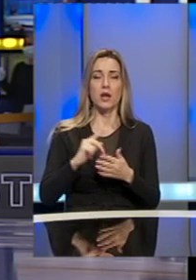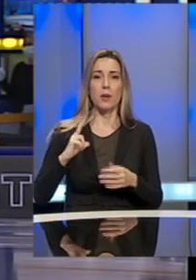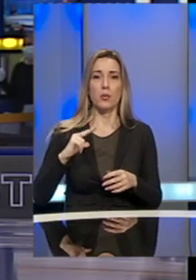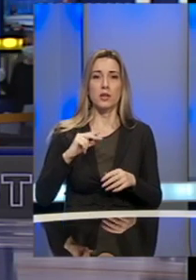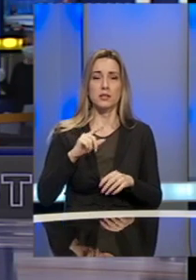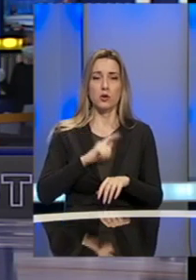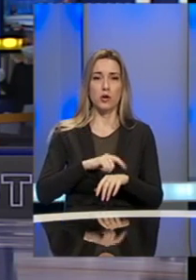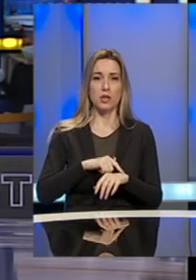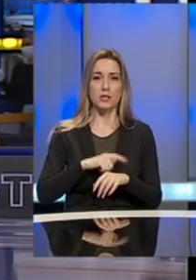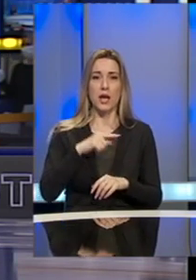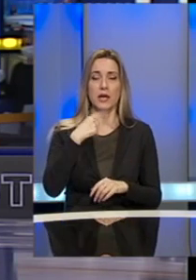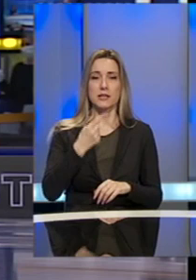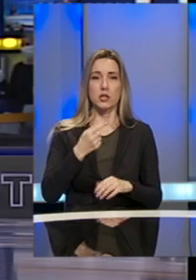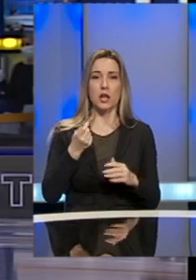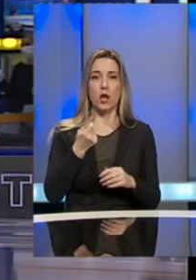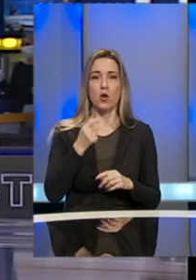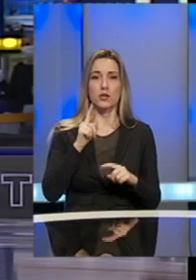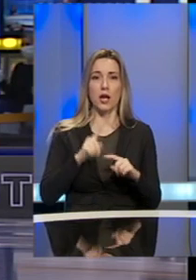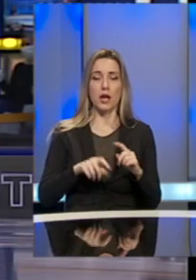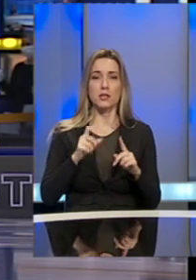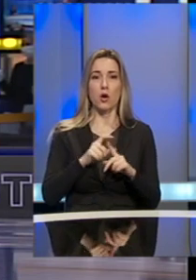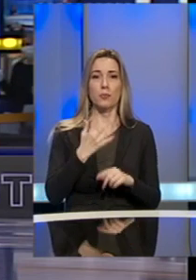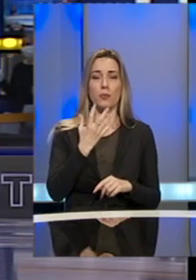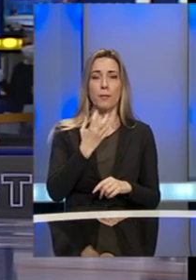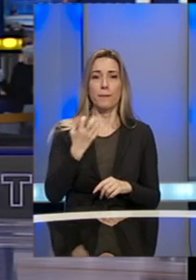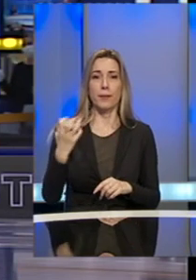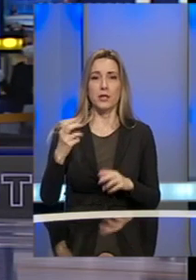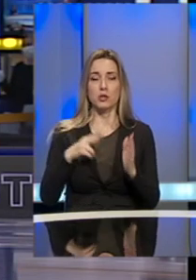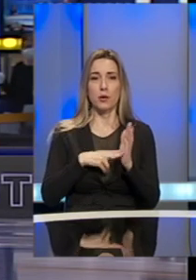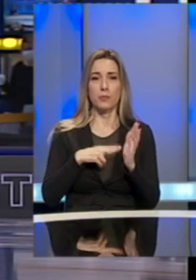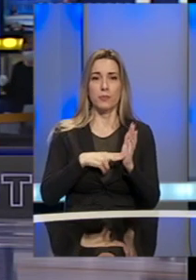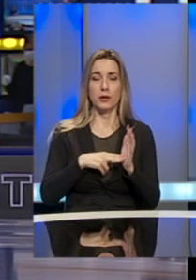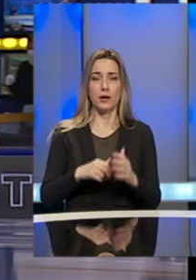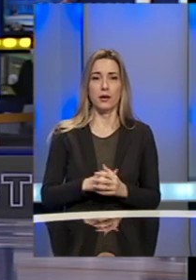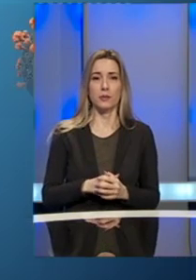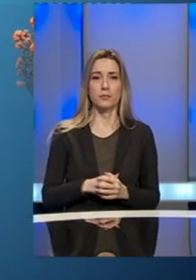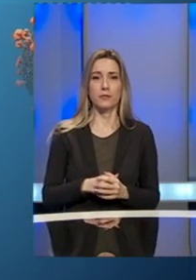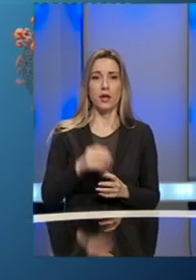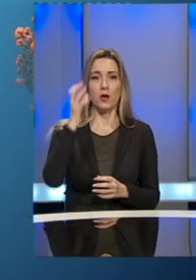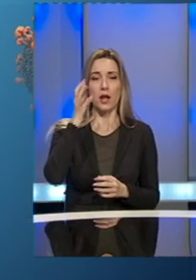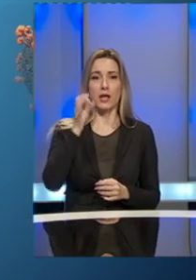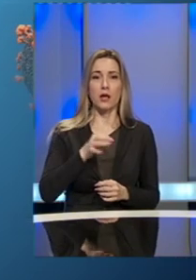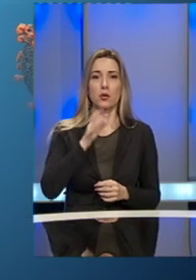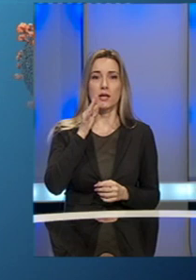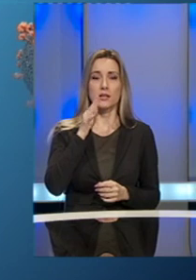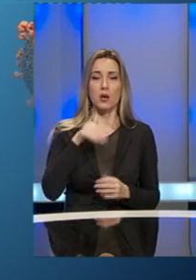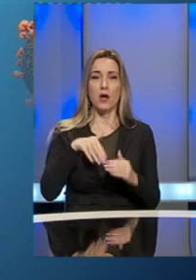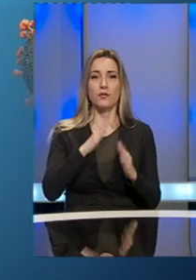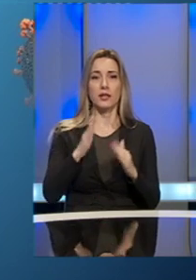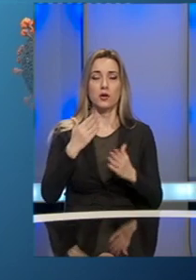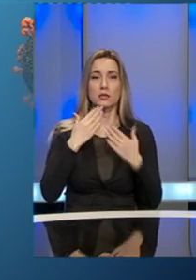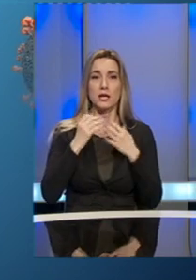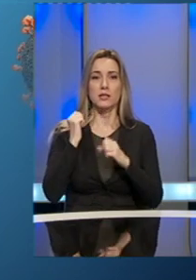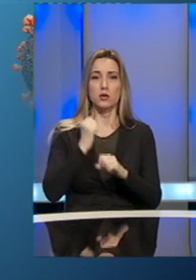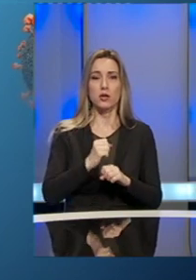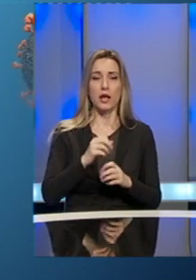časa. Izrečena im je novčana kazna od po 500 konvertibilnih maraka. Vlada kantona Sarajevo na vanrednoj sjednici